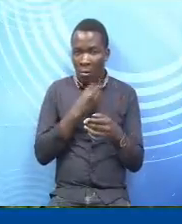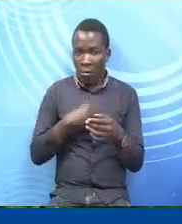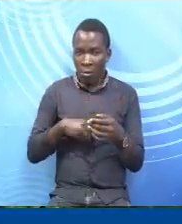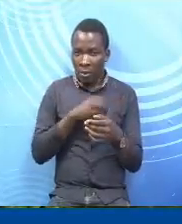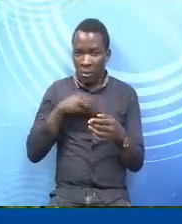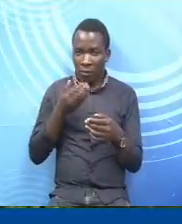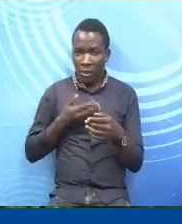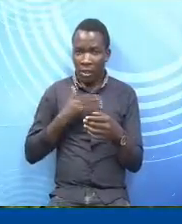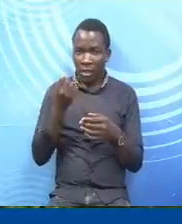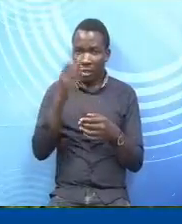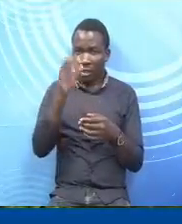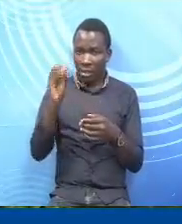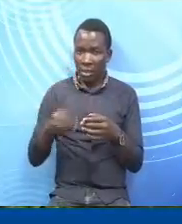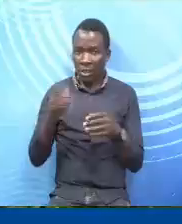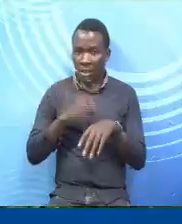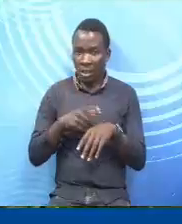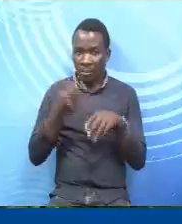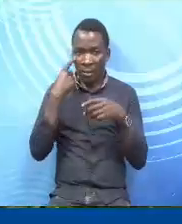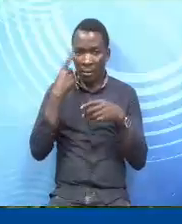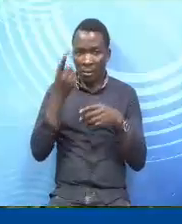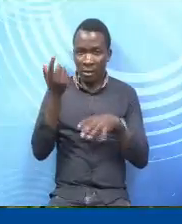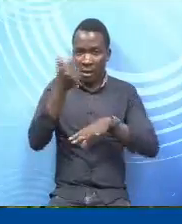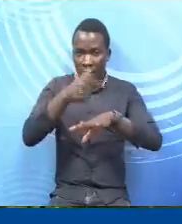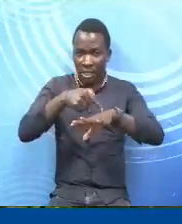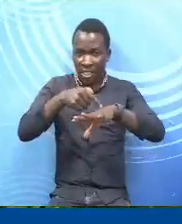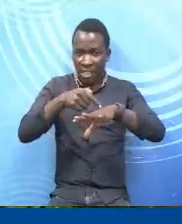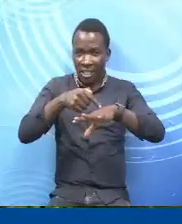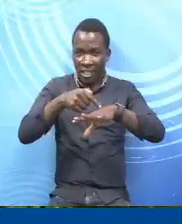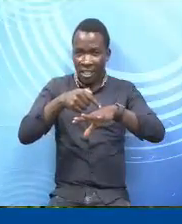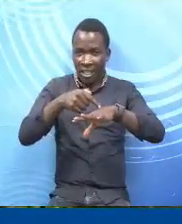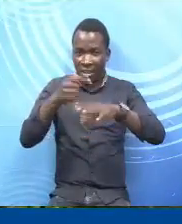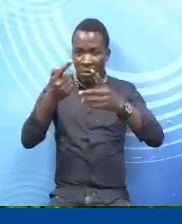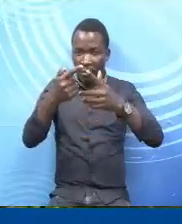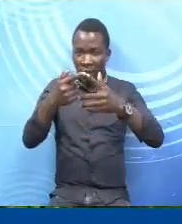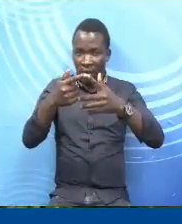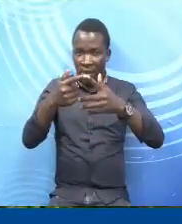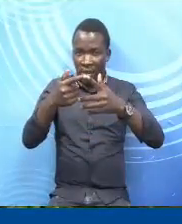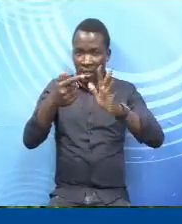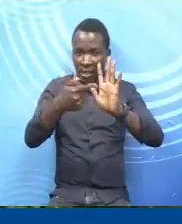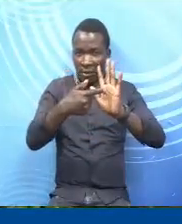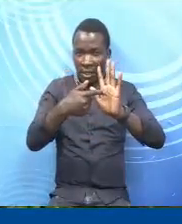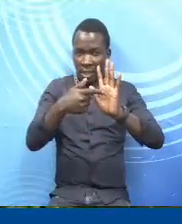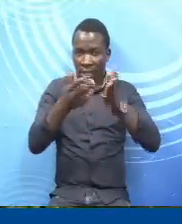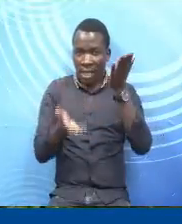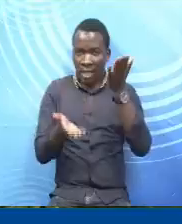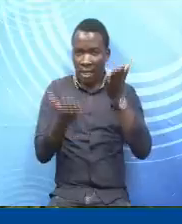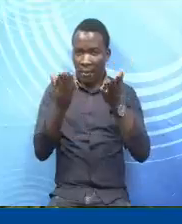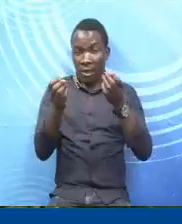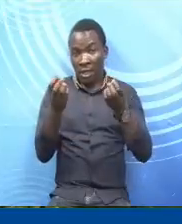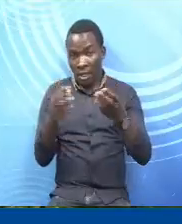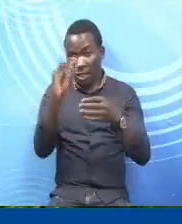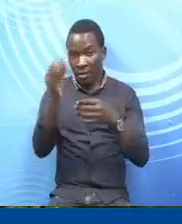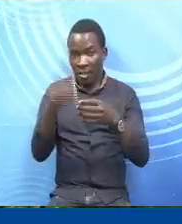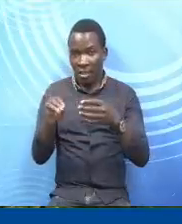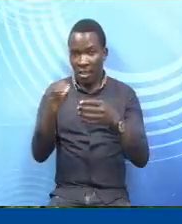mwabibonye iyo ugishyize ku gatoki kikuha icyo gipimo kangahe ku ijana uwo murwayi uri kuvurirwa mu